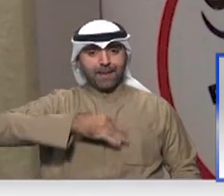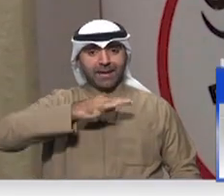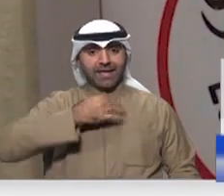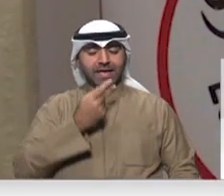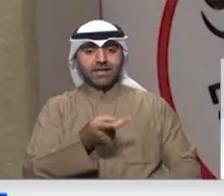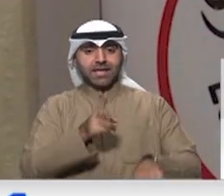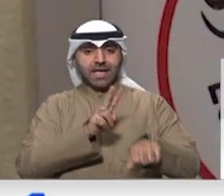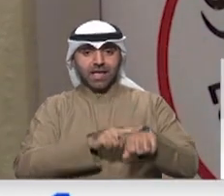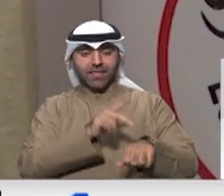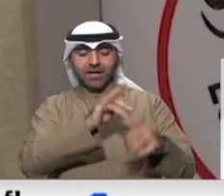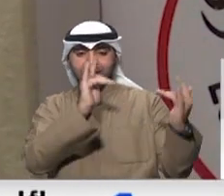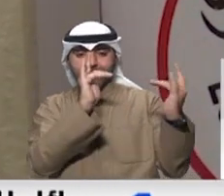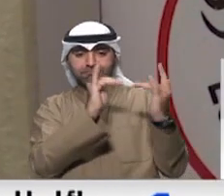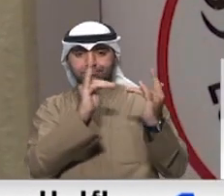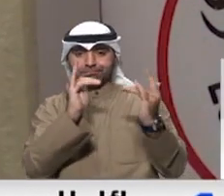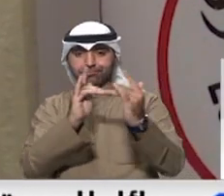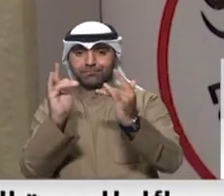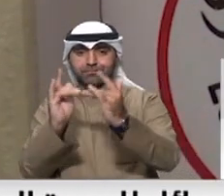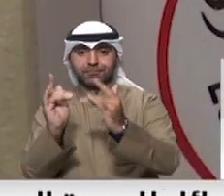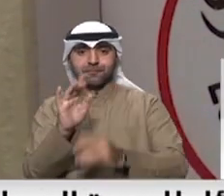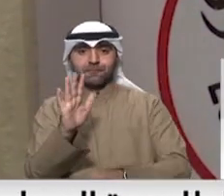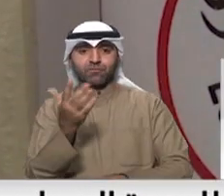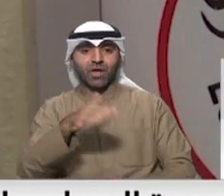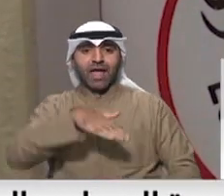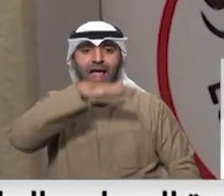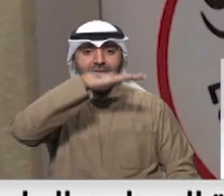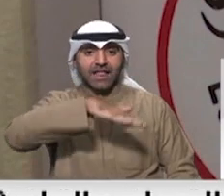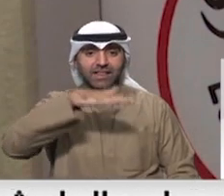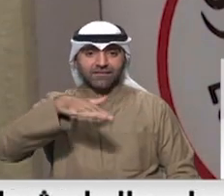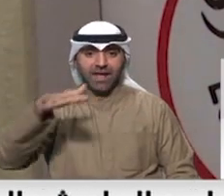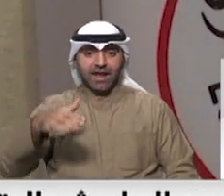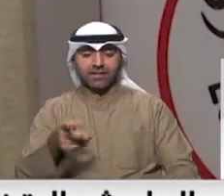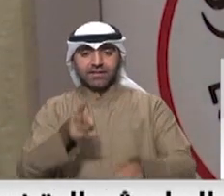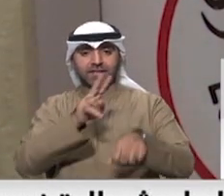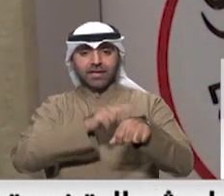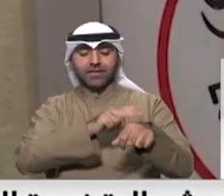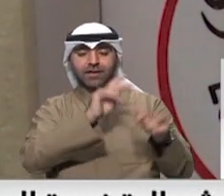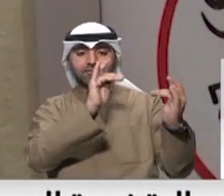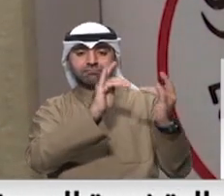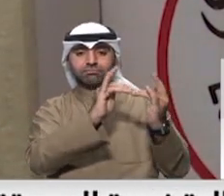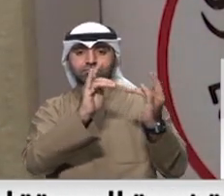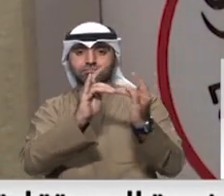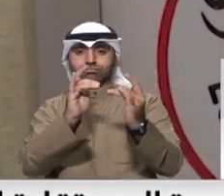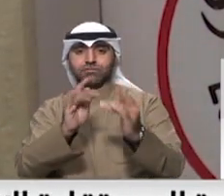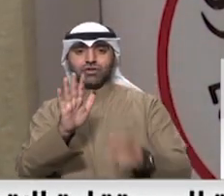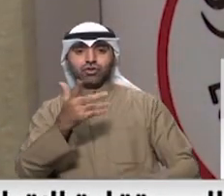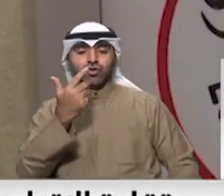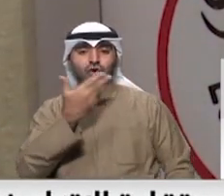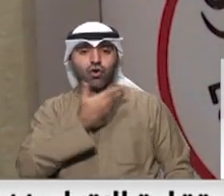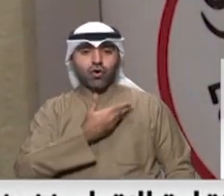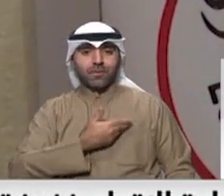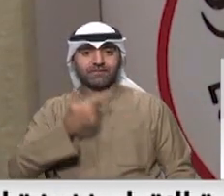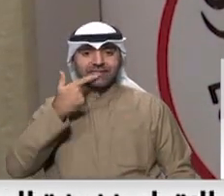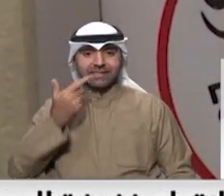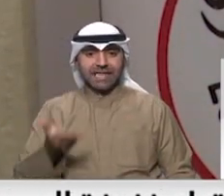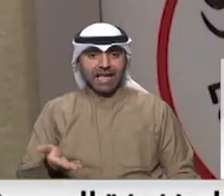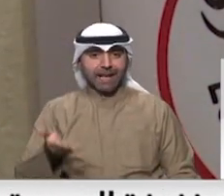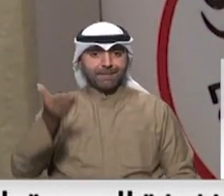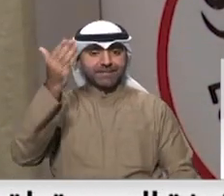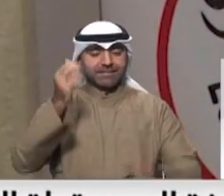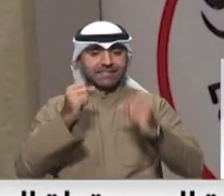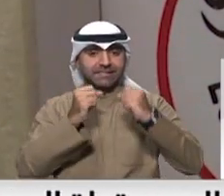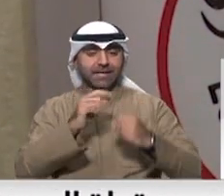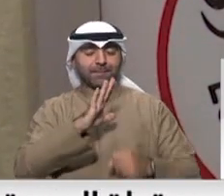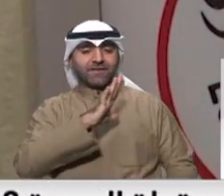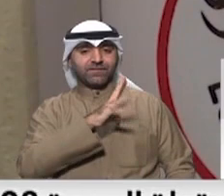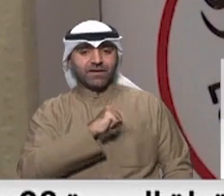ذلك الحالات الطارئة اللي ممكن تحدث للأشخاص العاديين برا الإصابات اللي بتحدث نتيجة للحرب. كل دوت مهم جدا